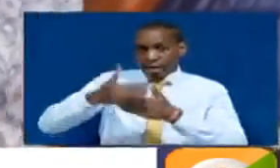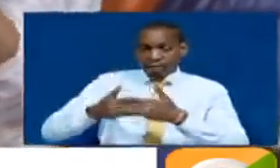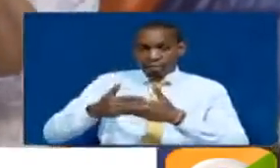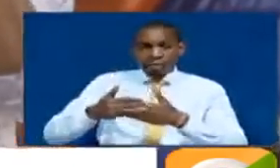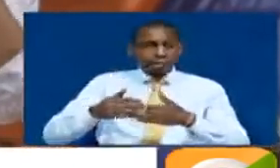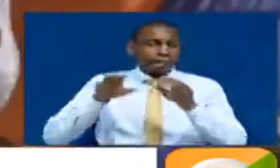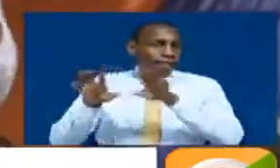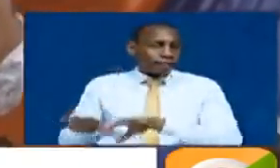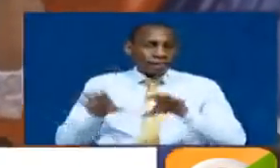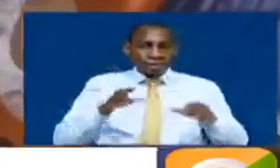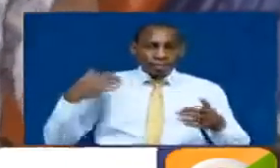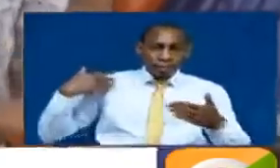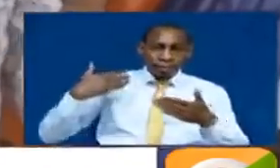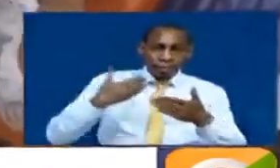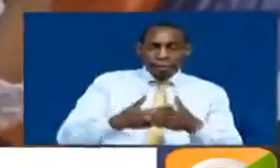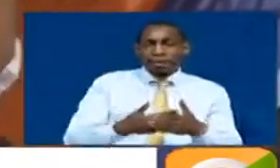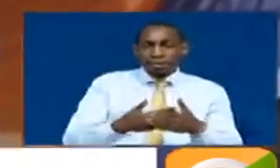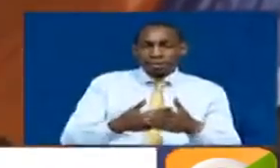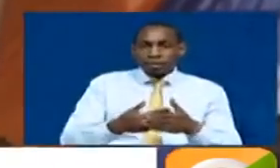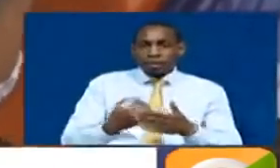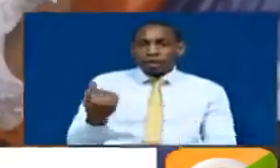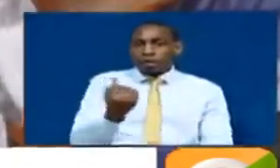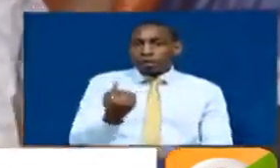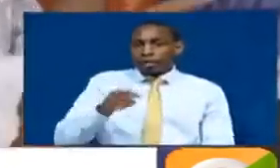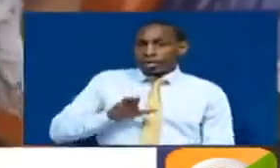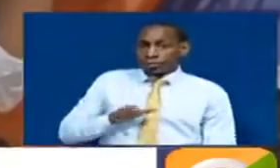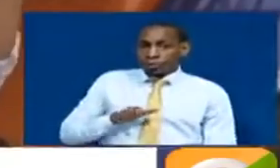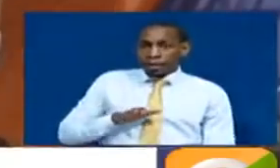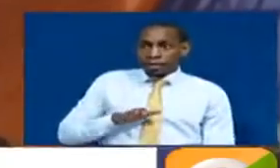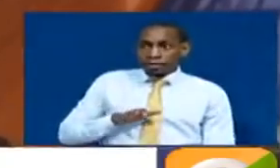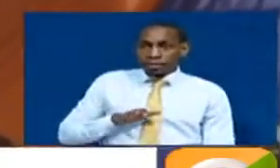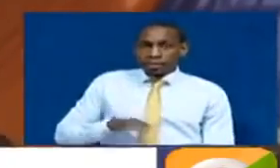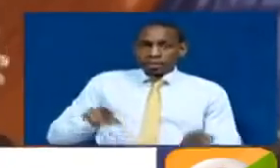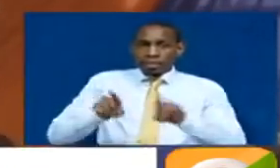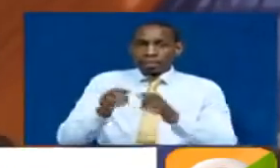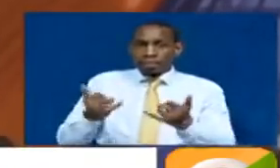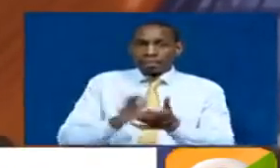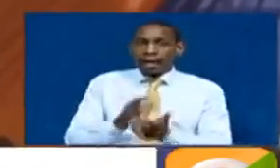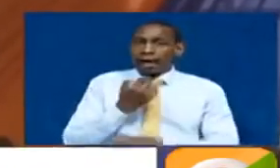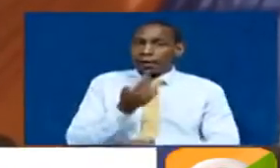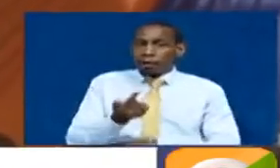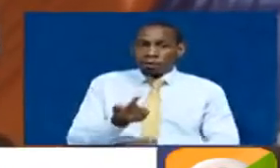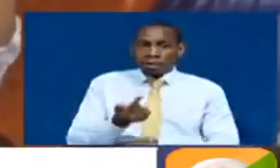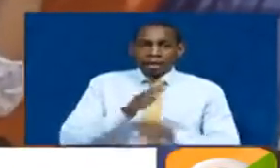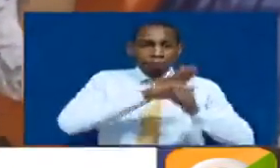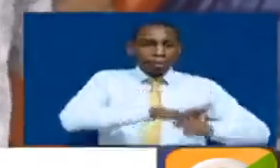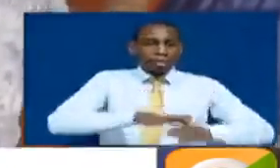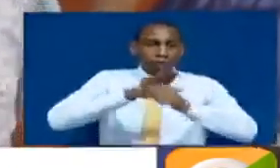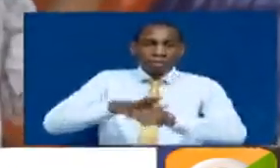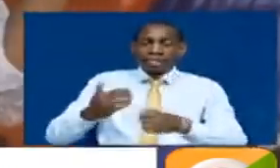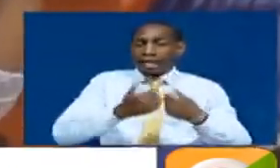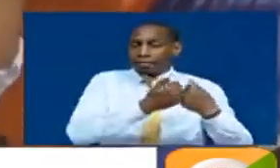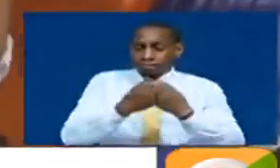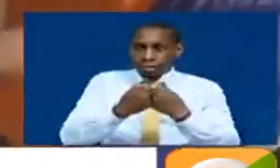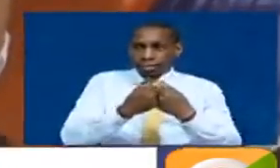kupitia yote aliyopitia kwa vipimo vyote, the only woman the time ambaye moyo alikuwa na kanyaga kanyaga na akapambana na